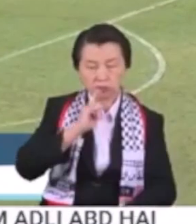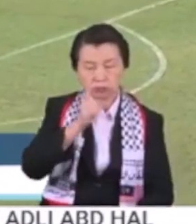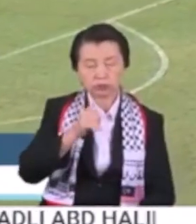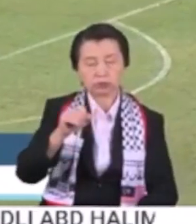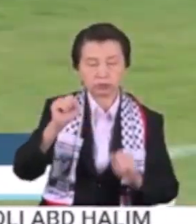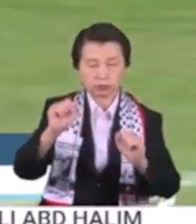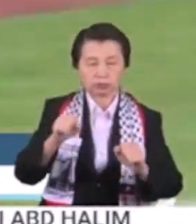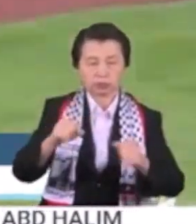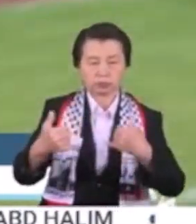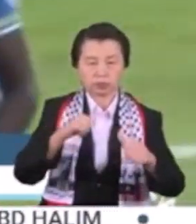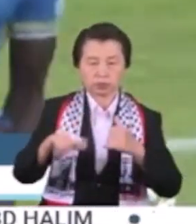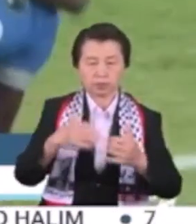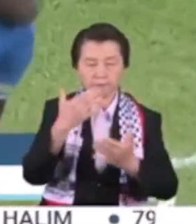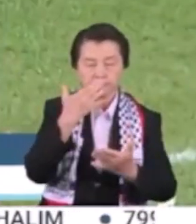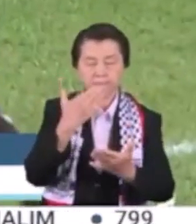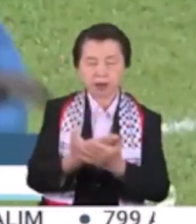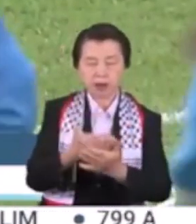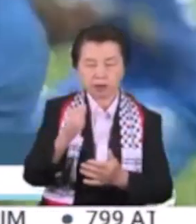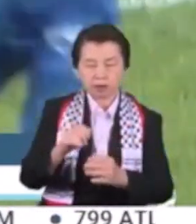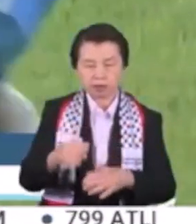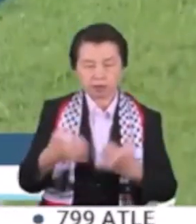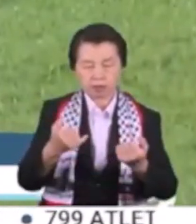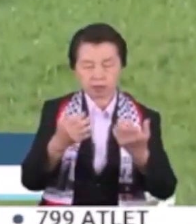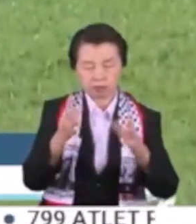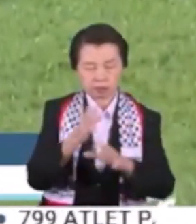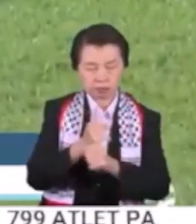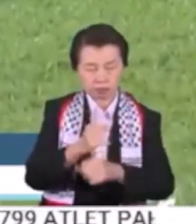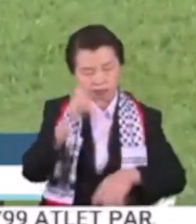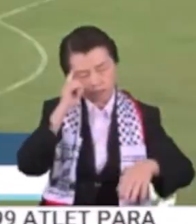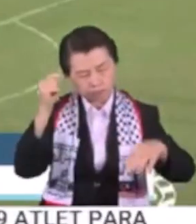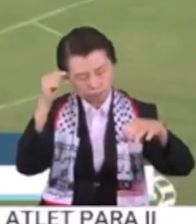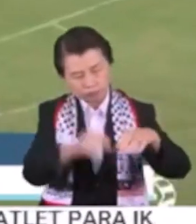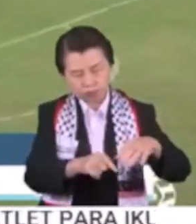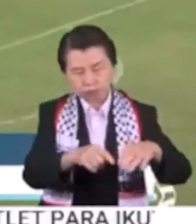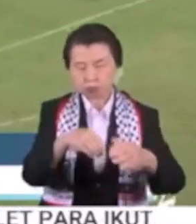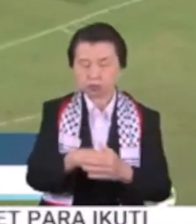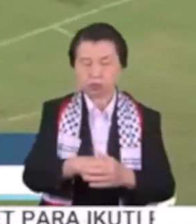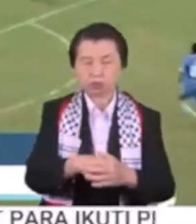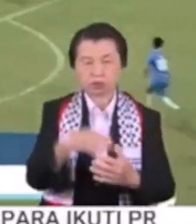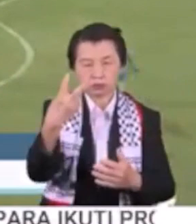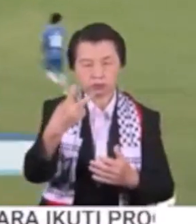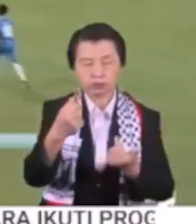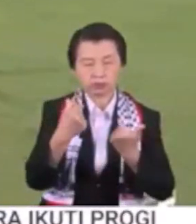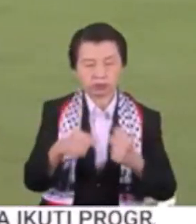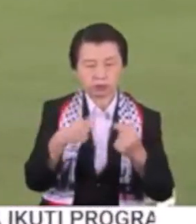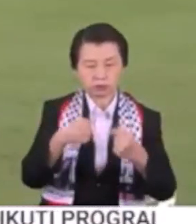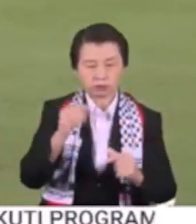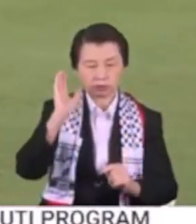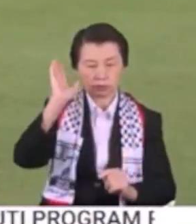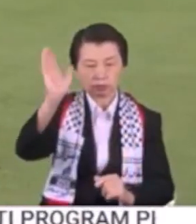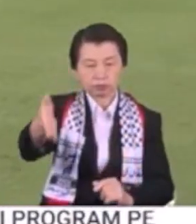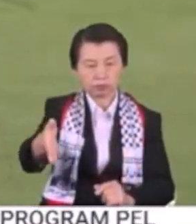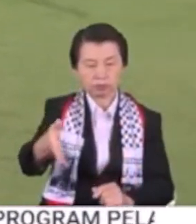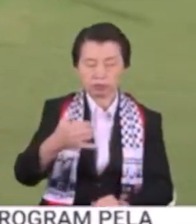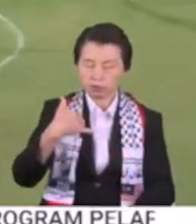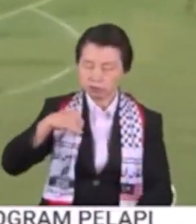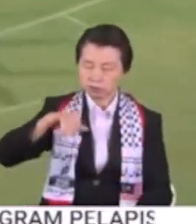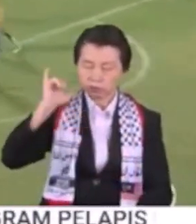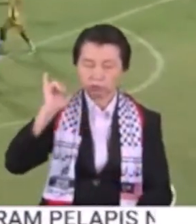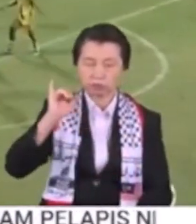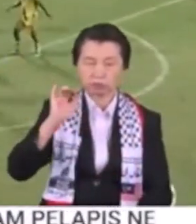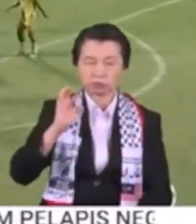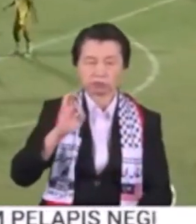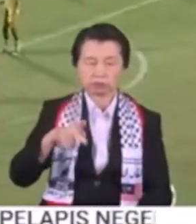pasti mampu bermain baik dan menghasilkan keputusan positif dalam dua perlawanan akan datang. Semalam, Penang